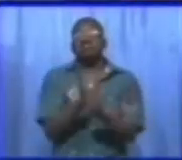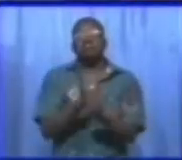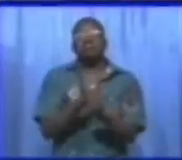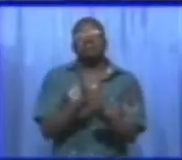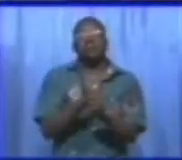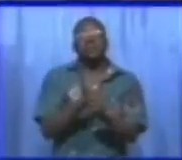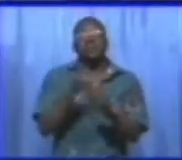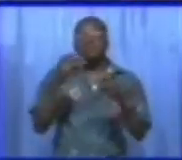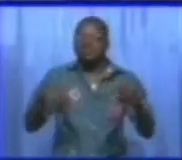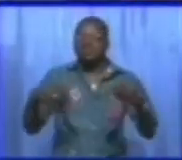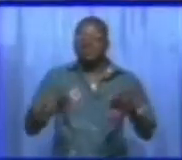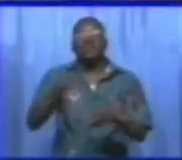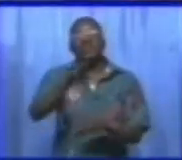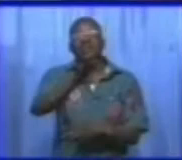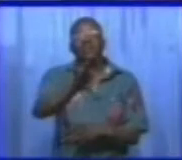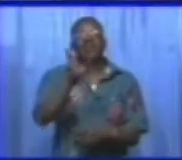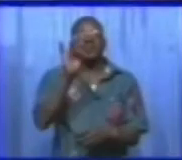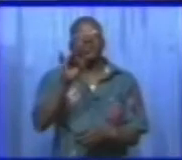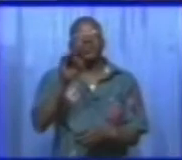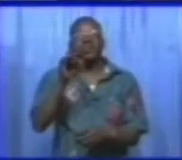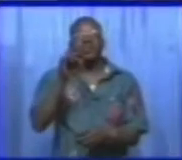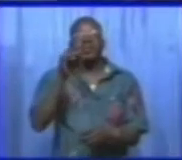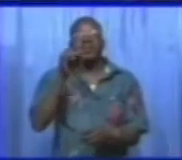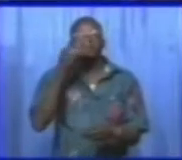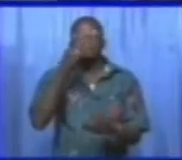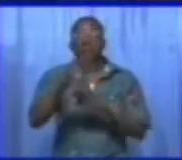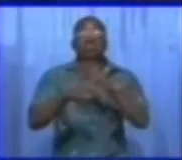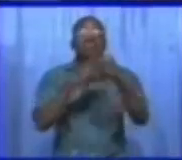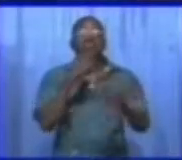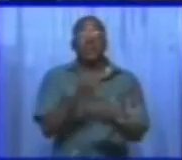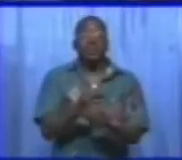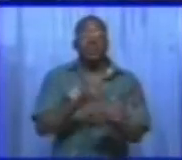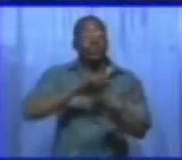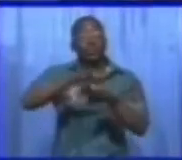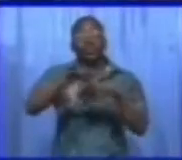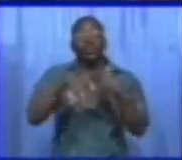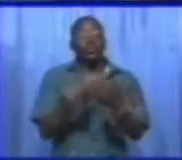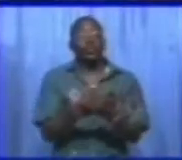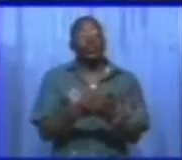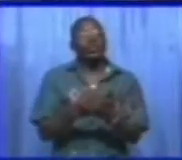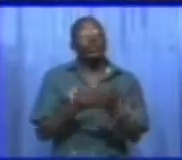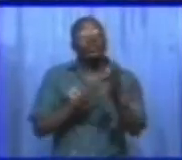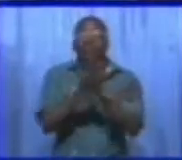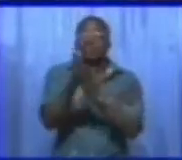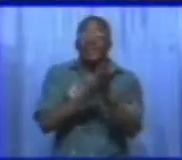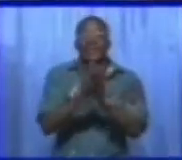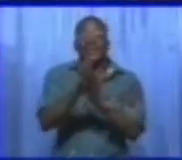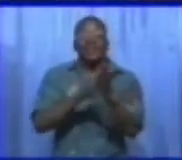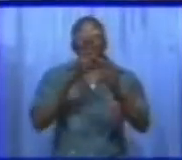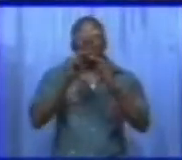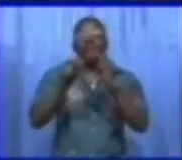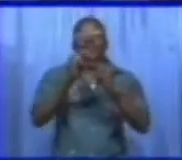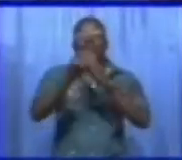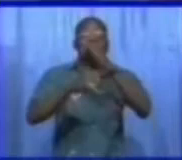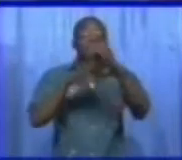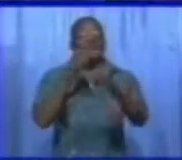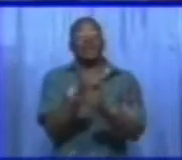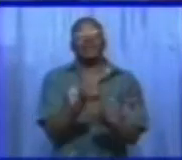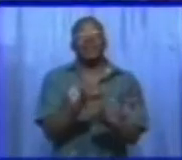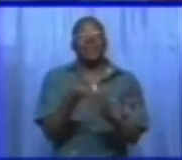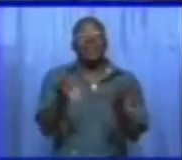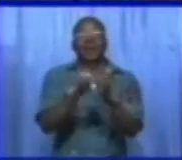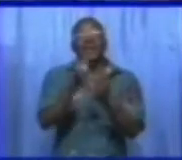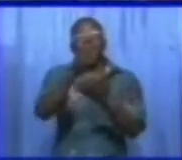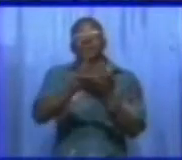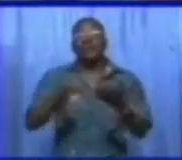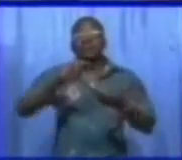Le marché se trouve bien sûr au niveau national, mais surtout le marché intéressant se trouve au niveau international, avec un